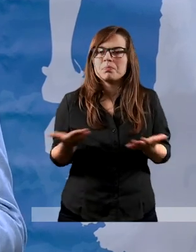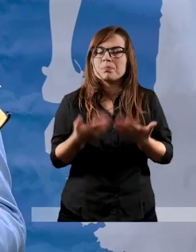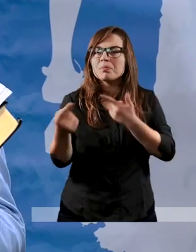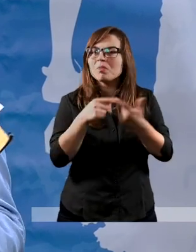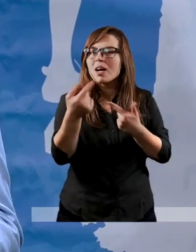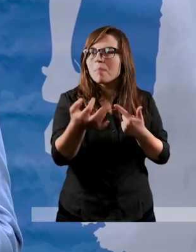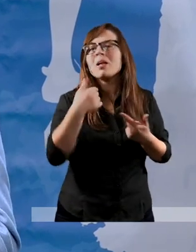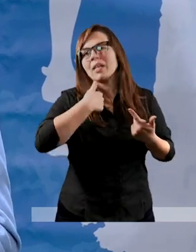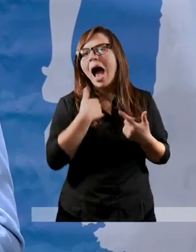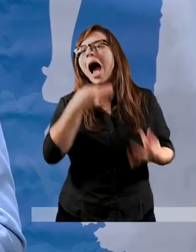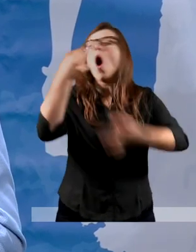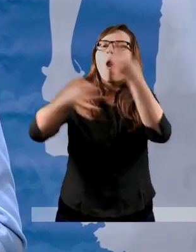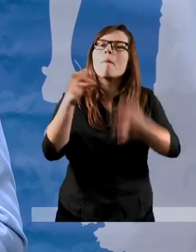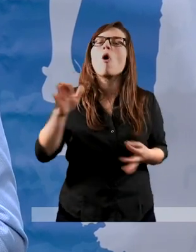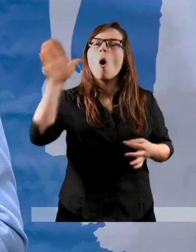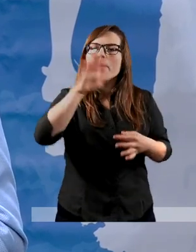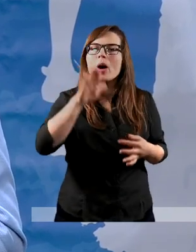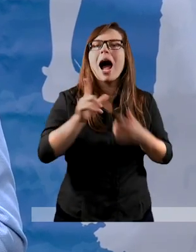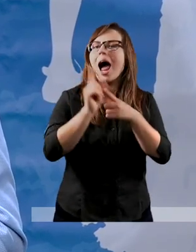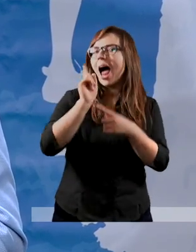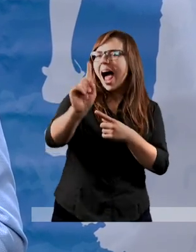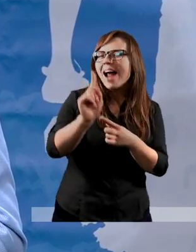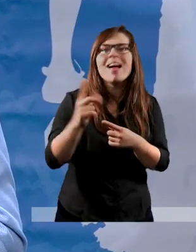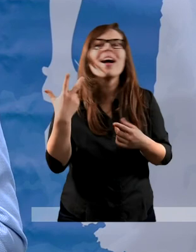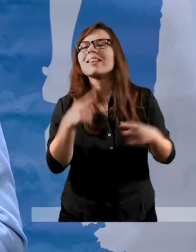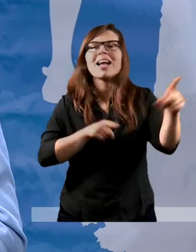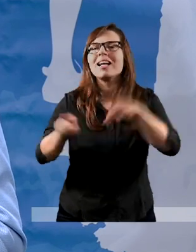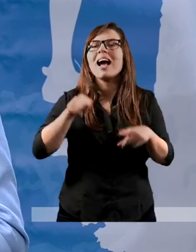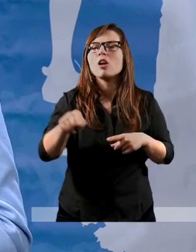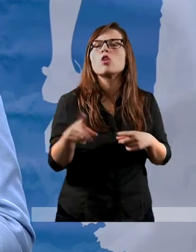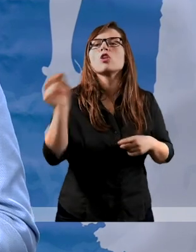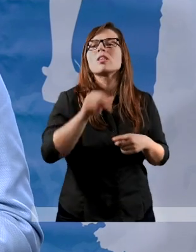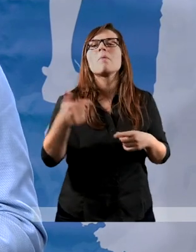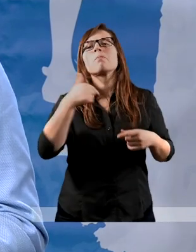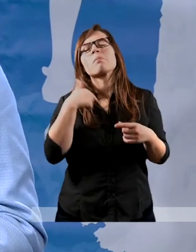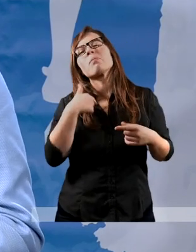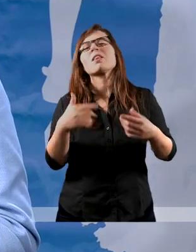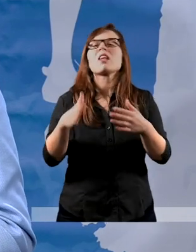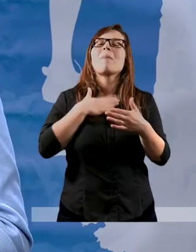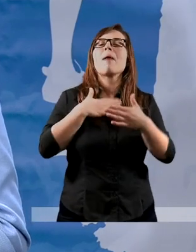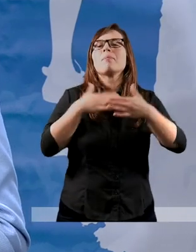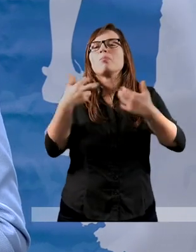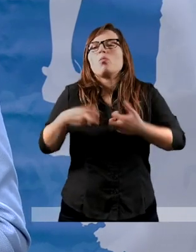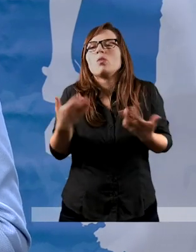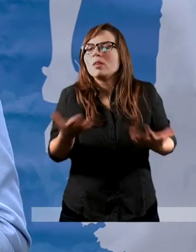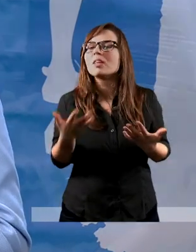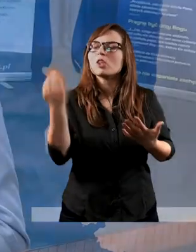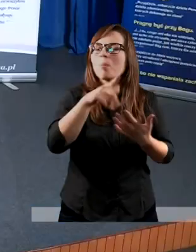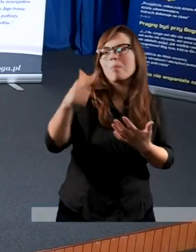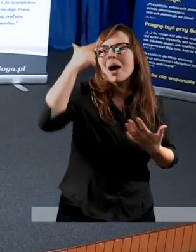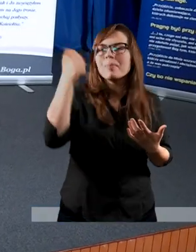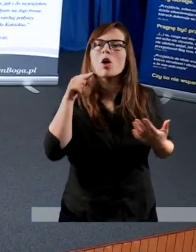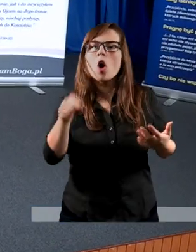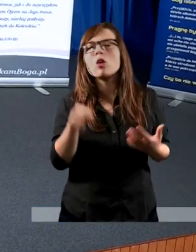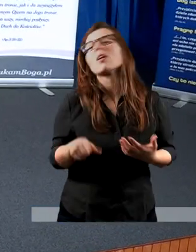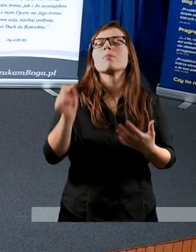Ja opowiadam o Bogu, ale wcale nie znaczy, że nie zmagam się również z takimi myślami. Trzeba pamiętać o tym,